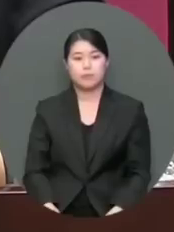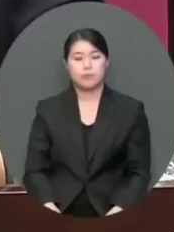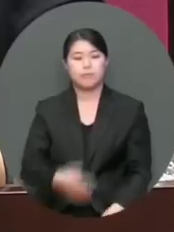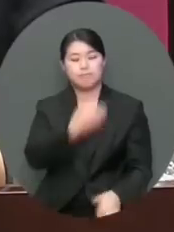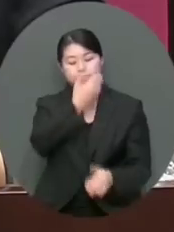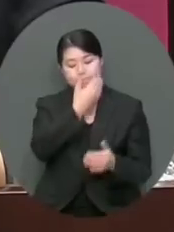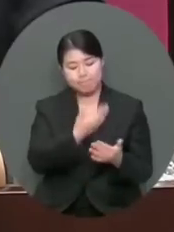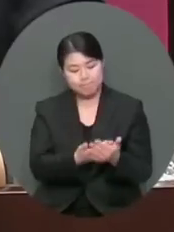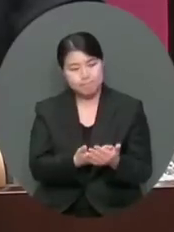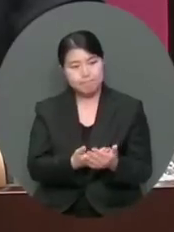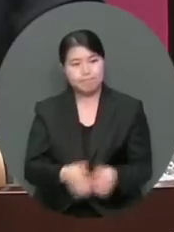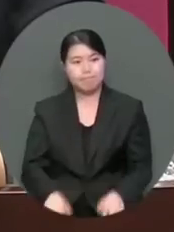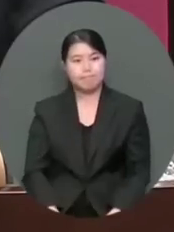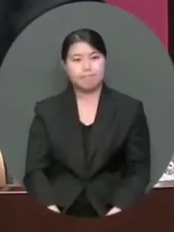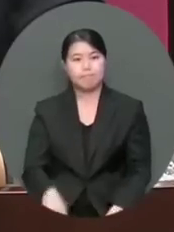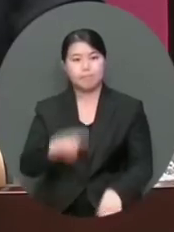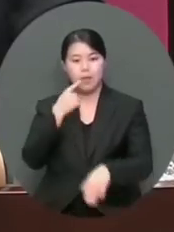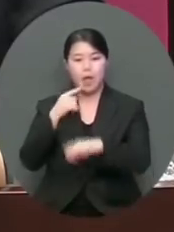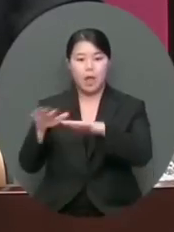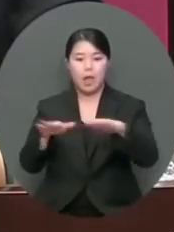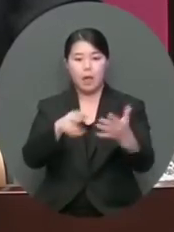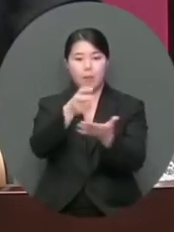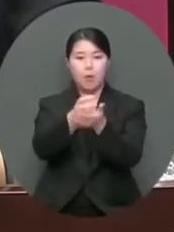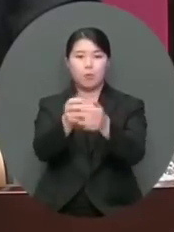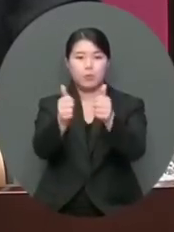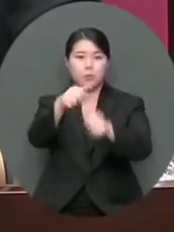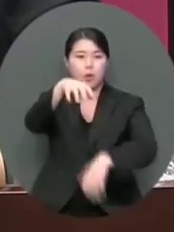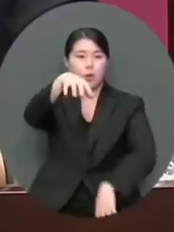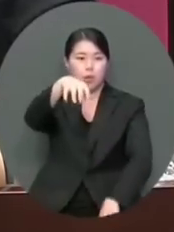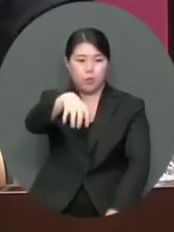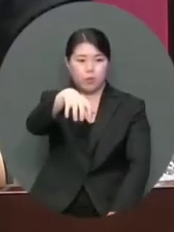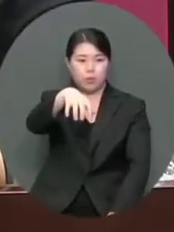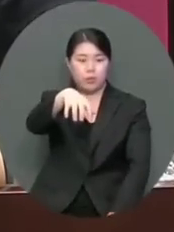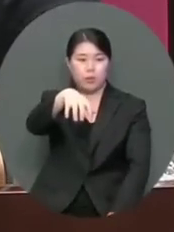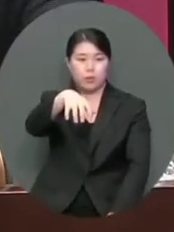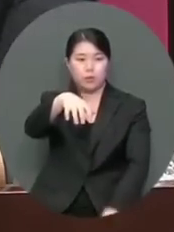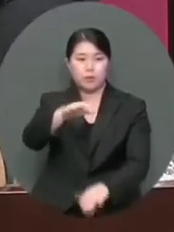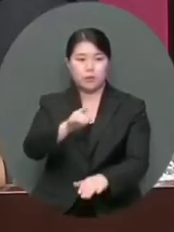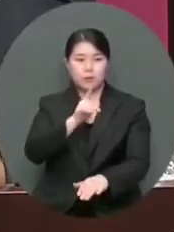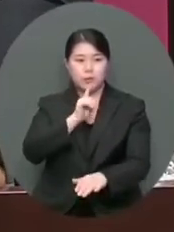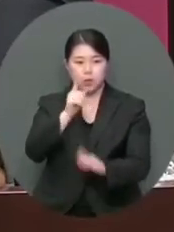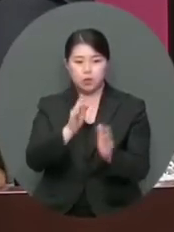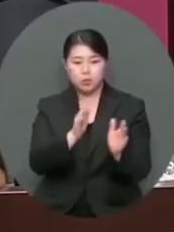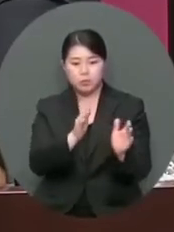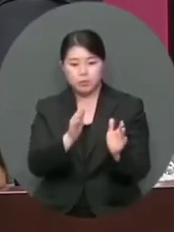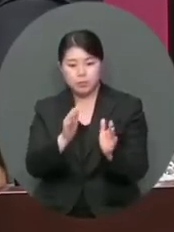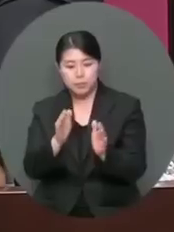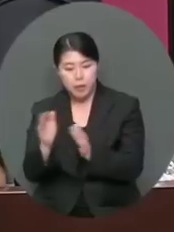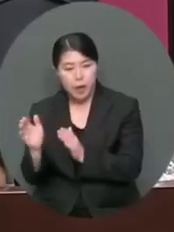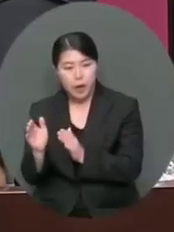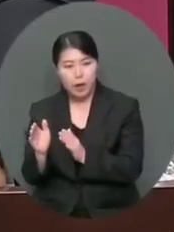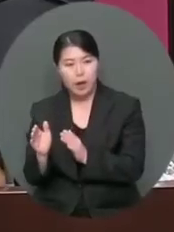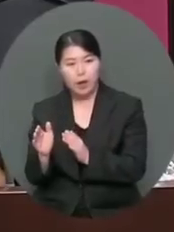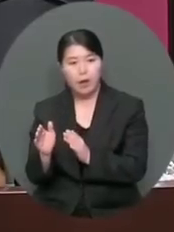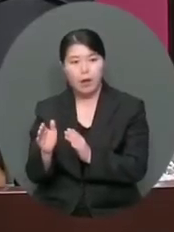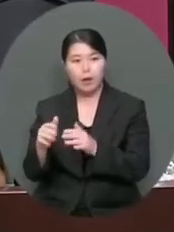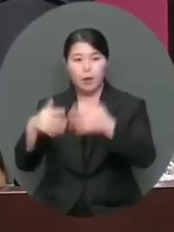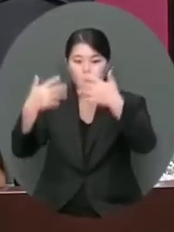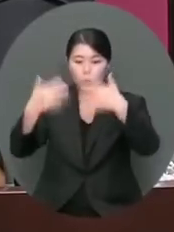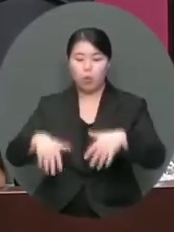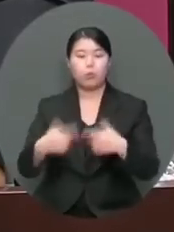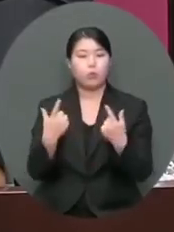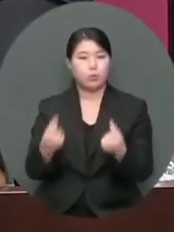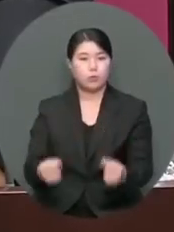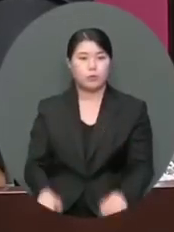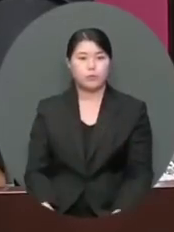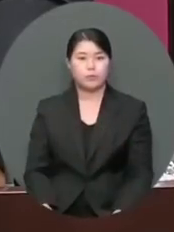중요한 거는 저희가 해양법 재판소에 준비를 하고 있다가 제소하는 그러한 조건과